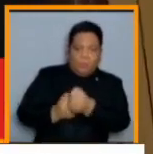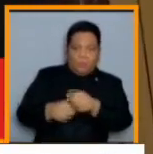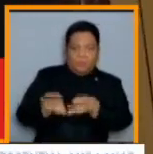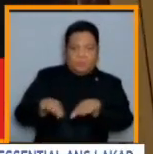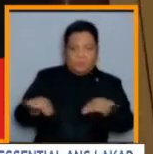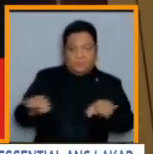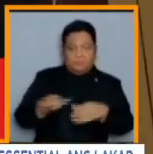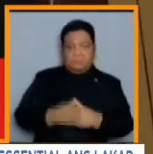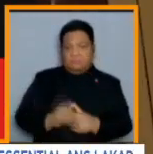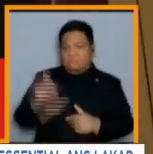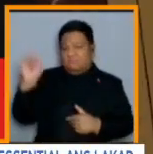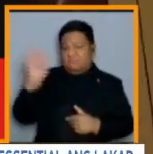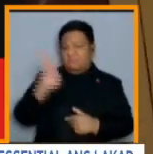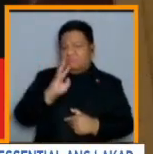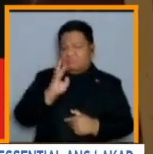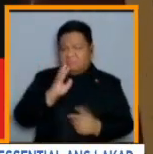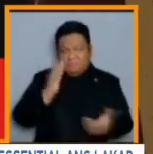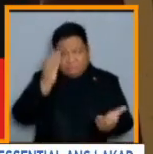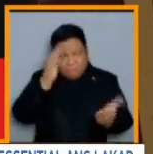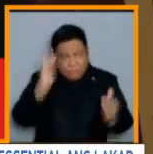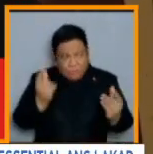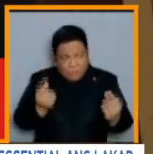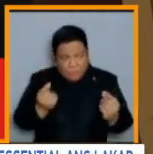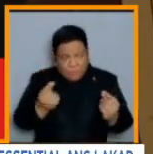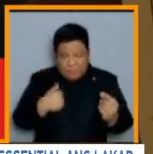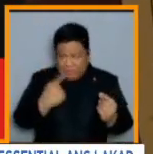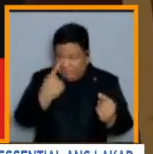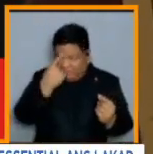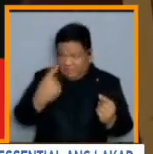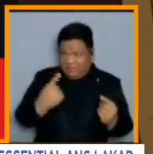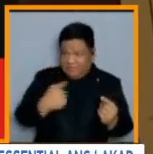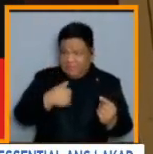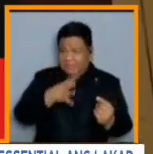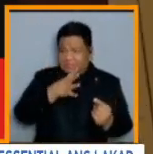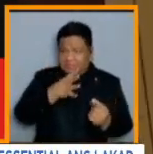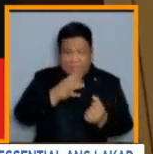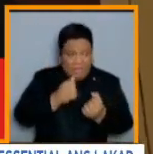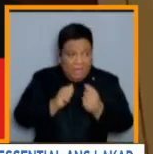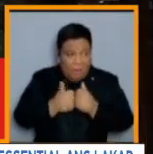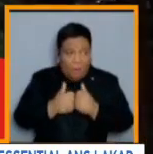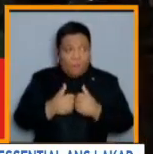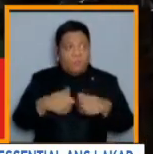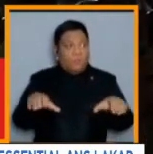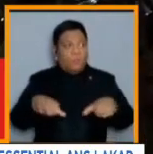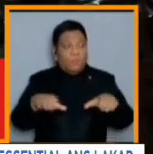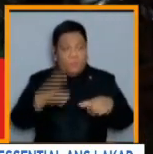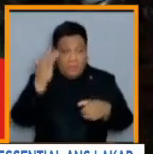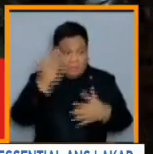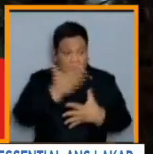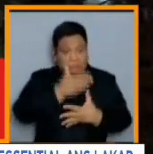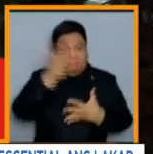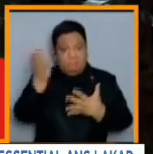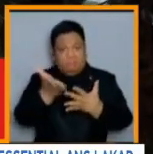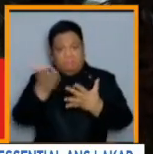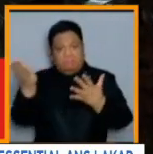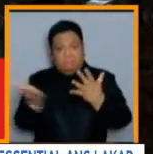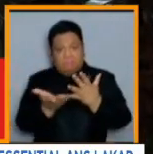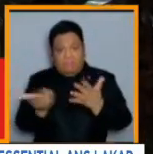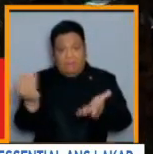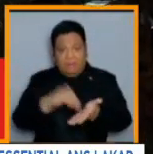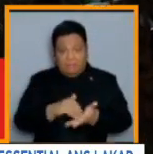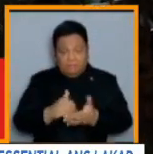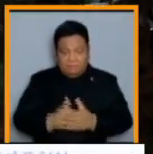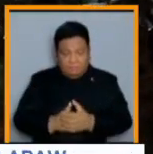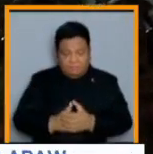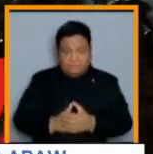So hindi ko alam kung paano ulit kami magsosurvive pag nagkataon kasi ang pasok namin is skeletal lang. 87 personnel naman ng